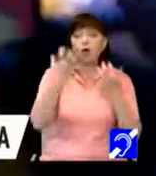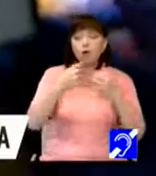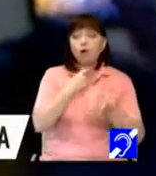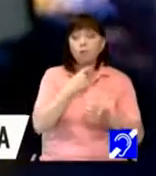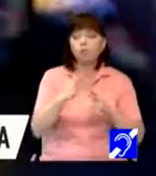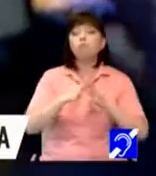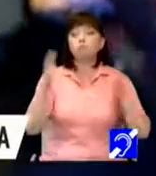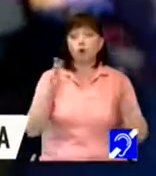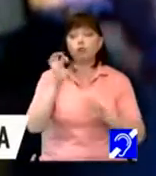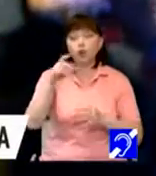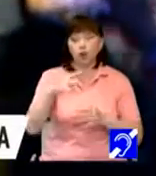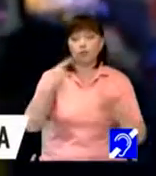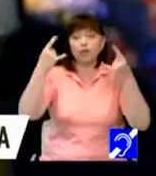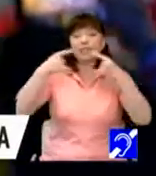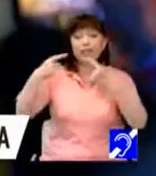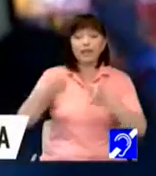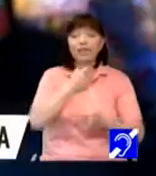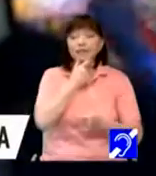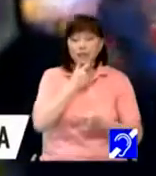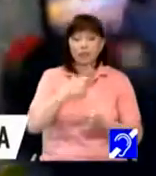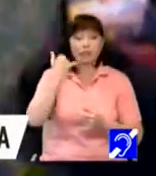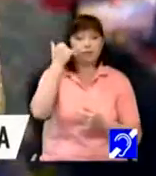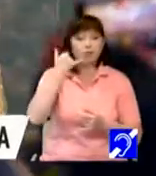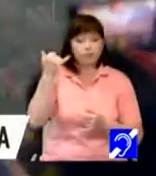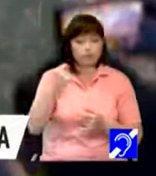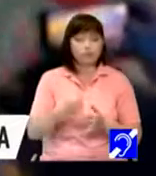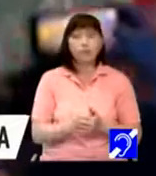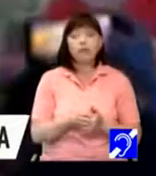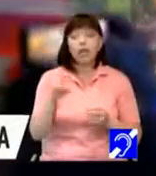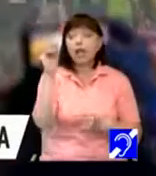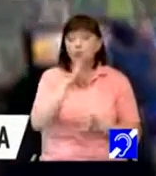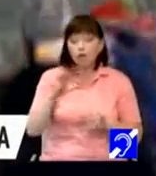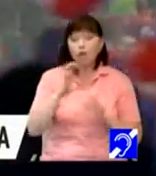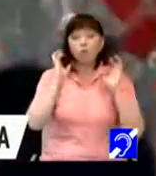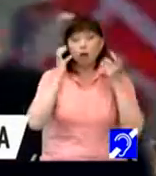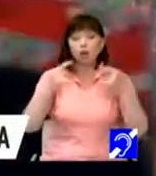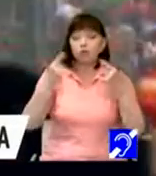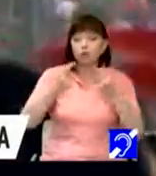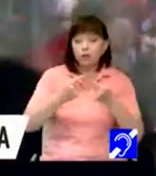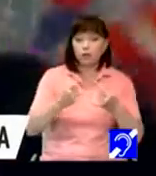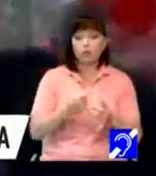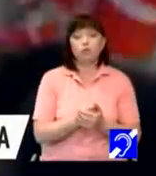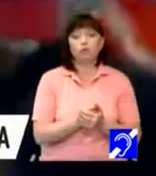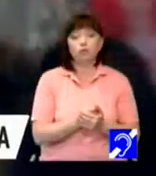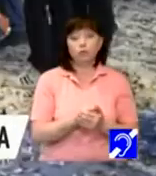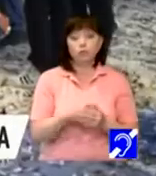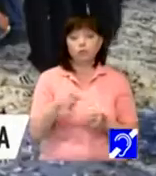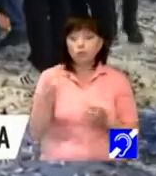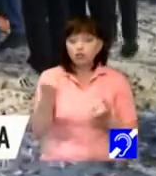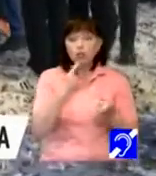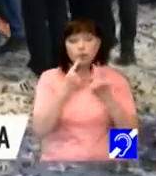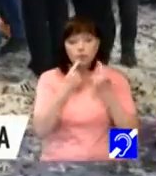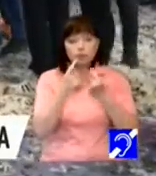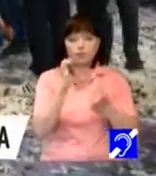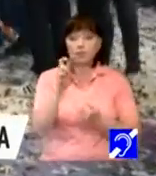de voturi primite din partea telespectatorilor europeni. Uniunea Europeană de Radio și Televiziune, EBU, poartă negocieri